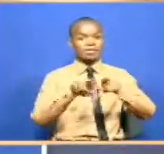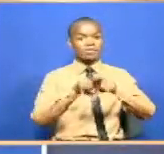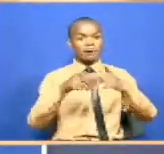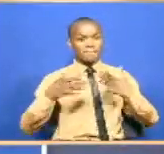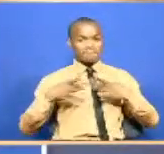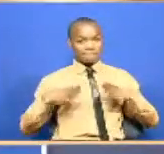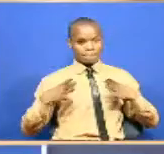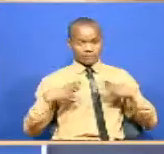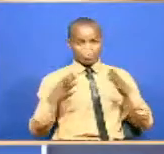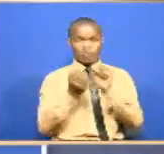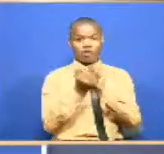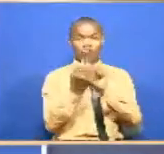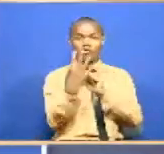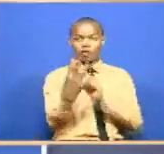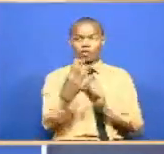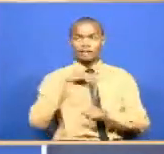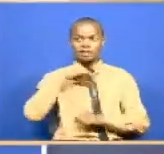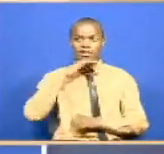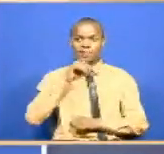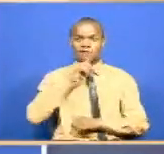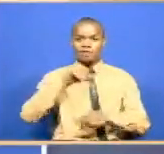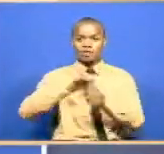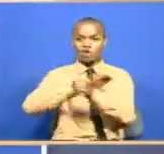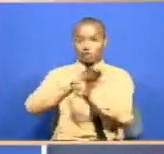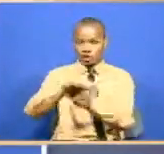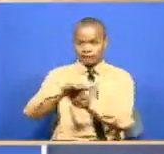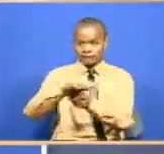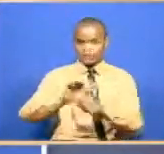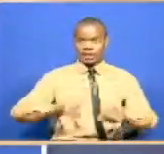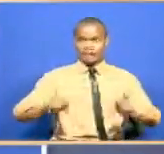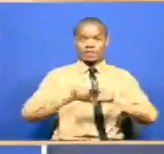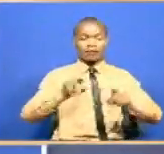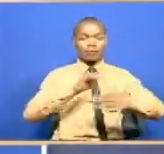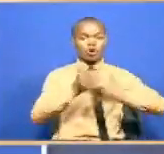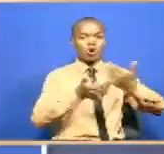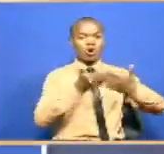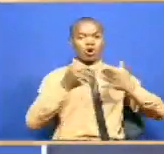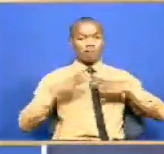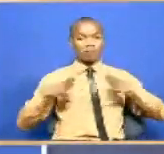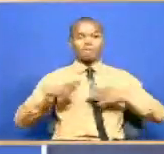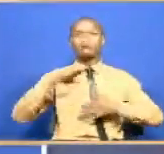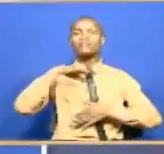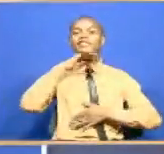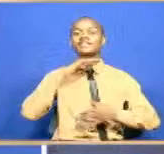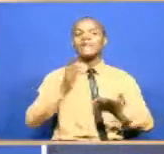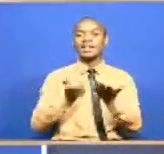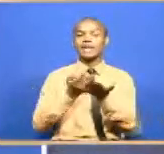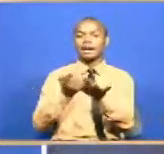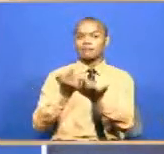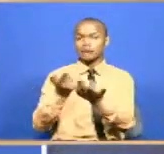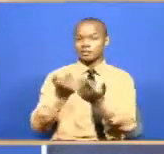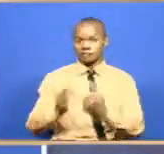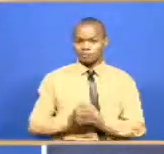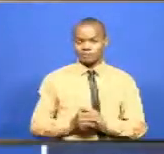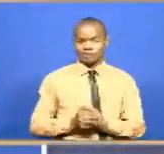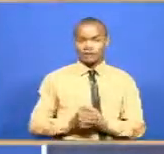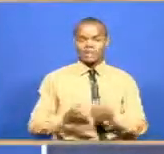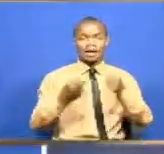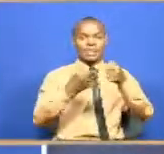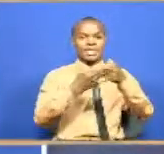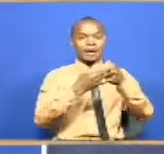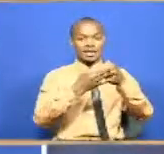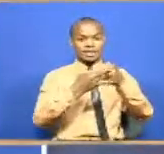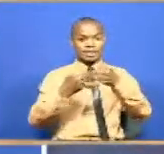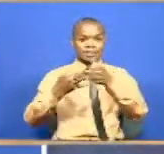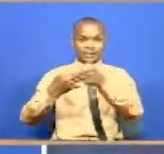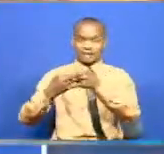watu 14 waliaga dunia kutokana na ugonjwa huo na kufikisha jumla ya watu waliofariki humu nchini kuwa